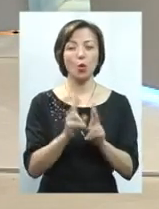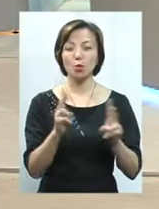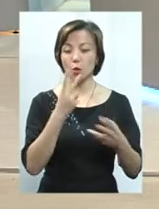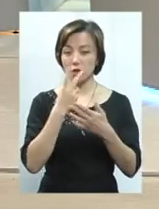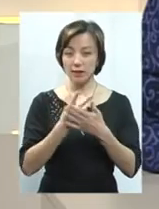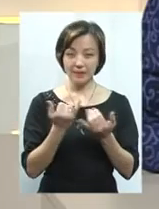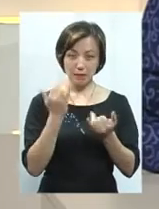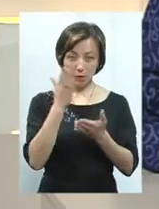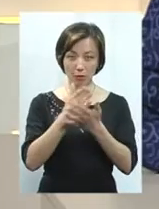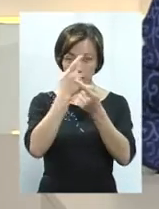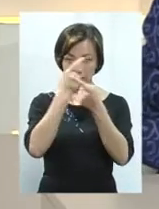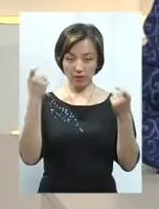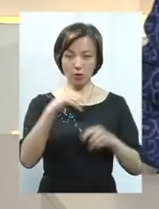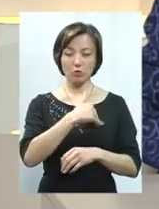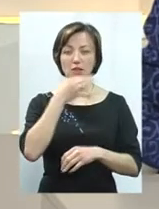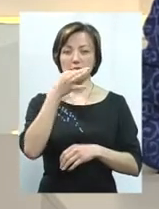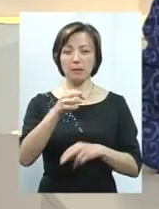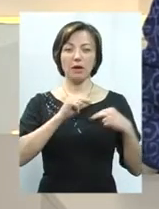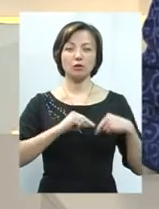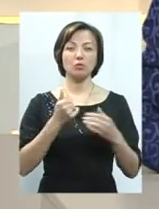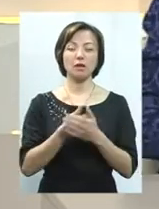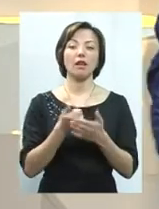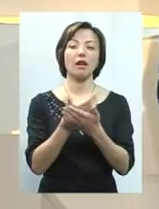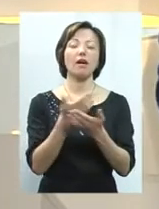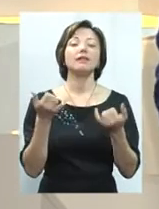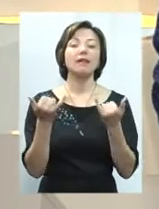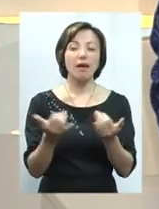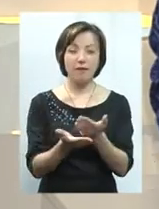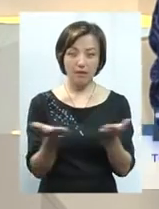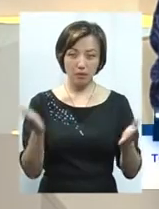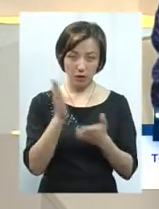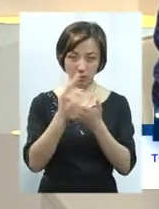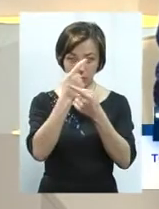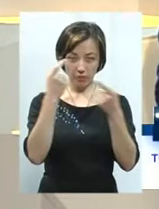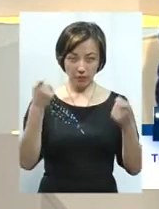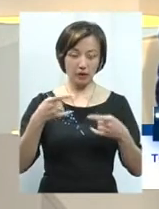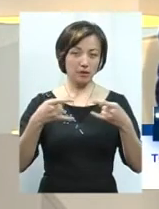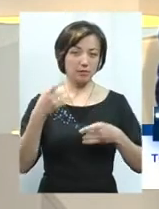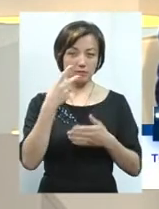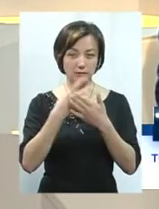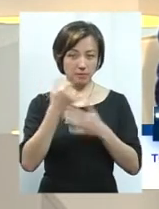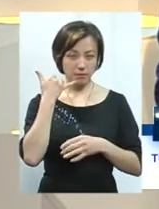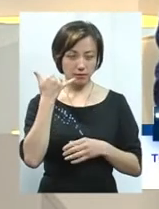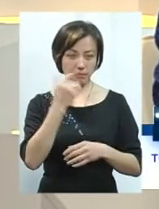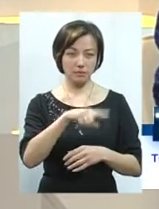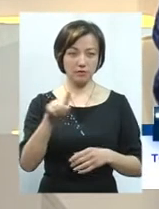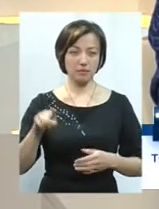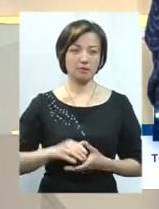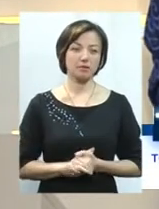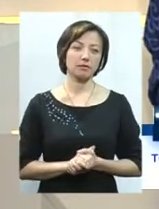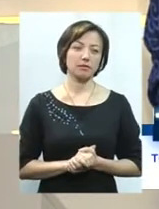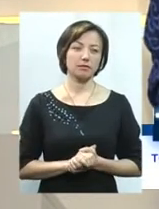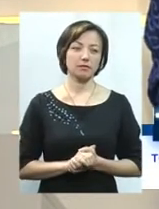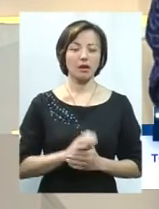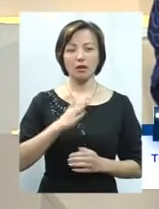дивиться в нас в прямому ефірі, хочу зазначити, що працюємо для вас в прямому. 61 90 60 телефон для зв'язку. А